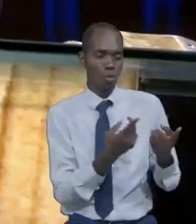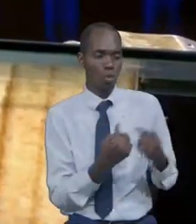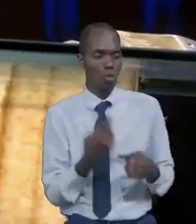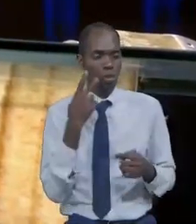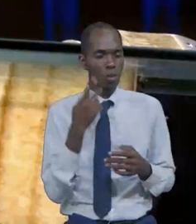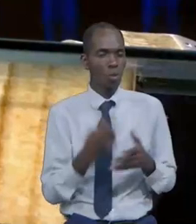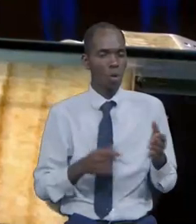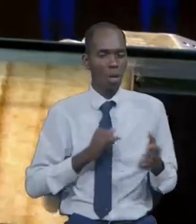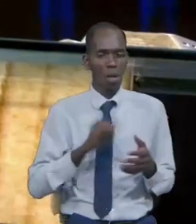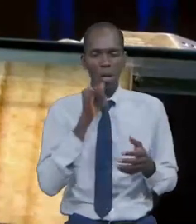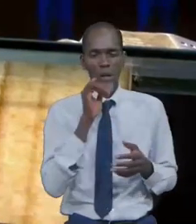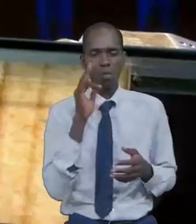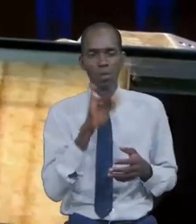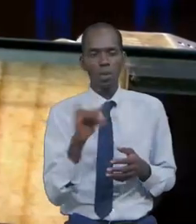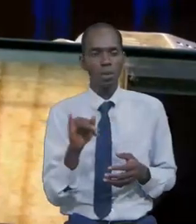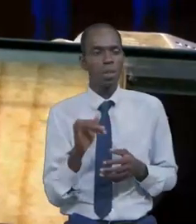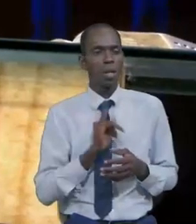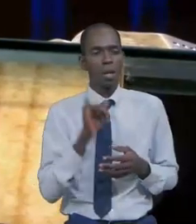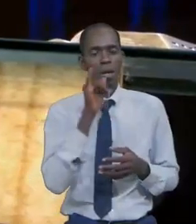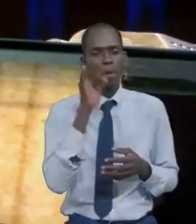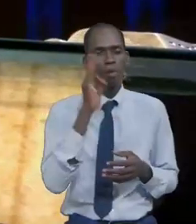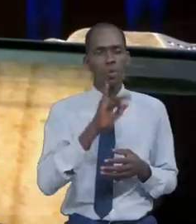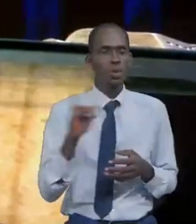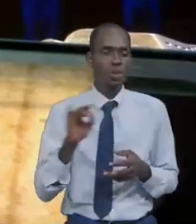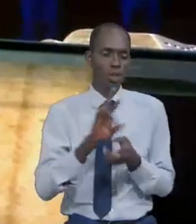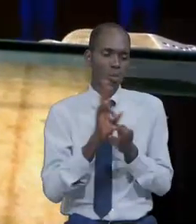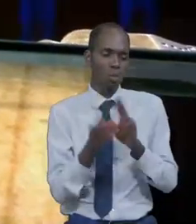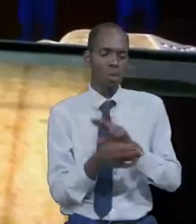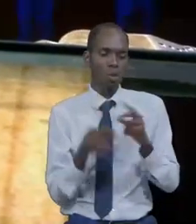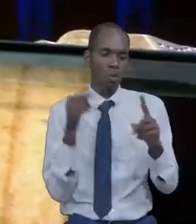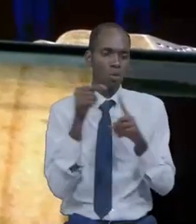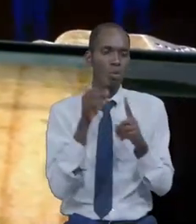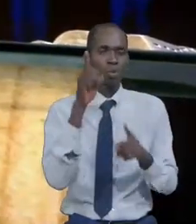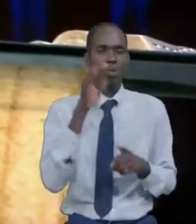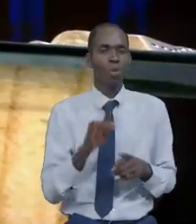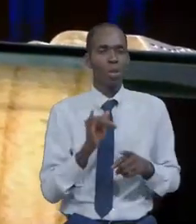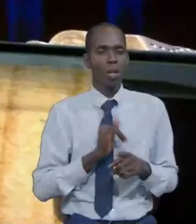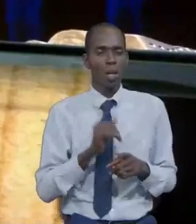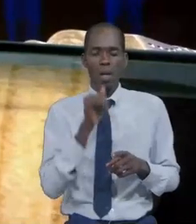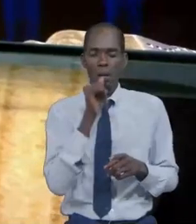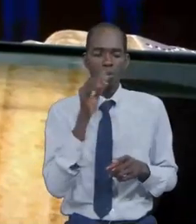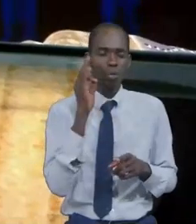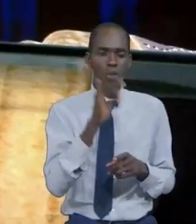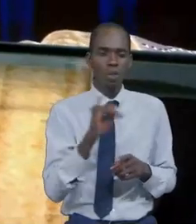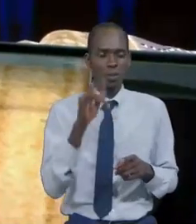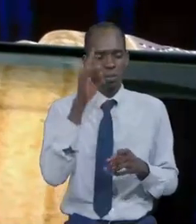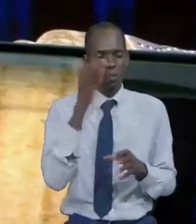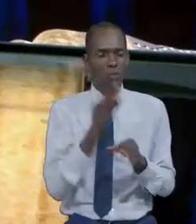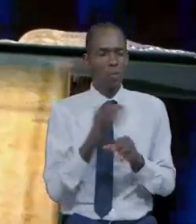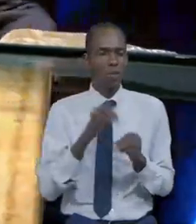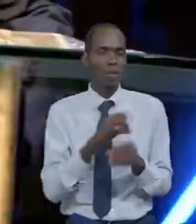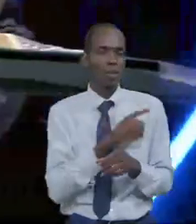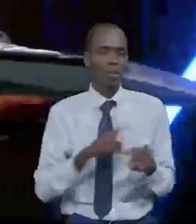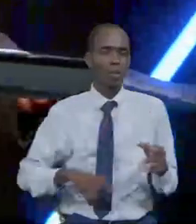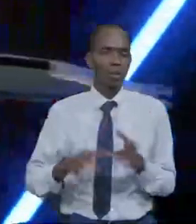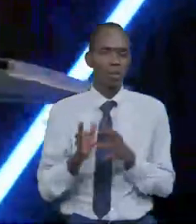la repentance envers Dieu. Est-ce que c'est bon? Je prêche la foi dans le Seigneur Jésus, est-ce que c'est bon? Je prêche